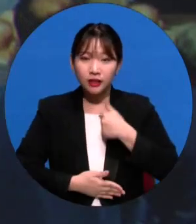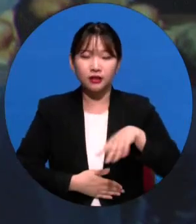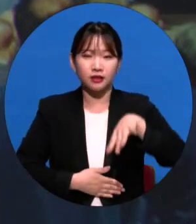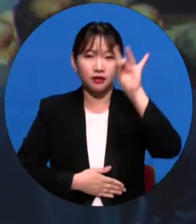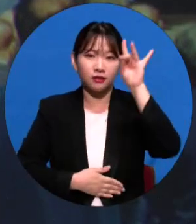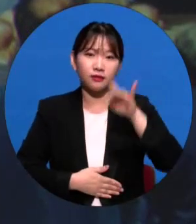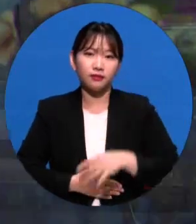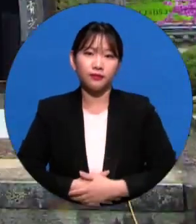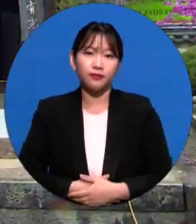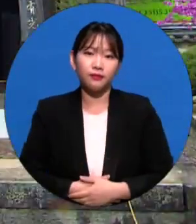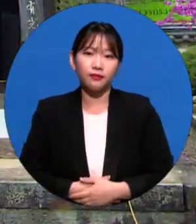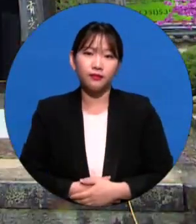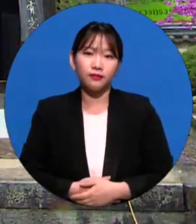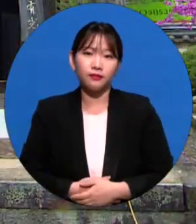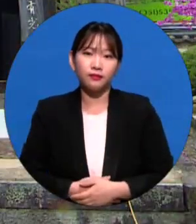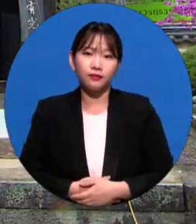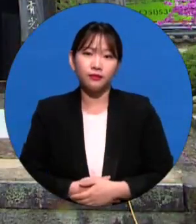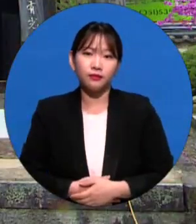기자입니다.